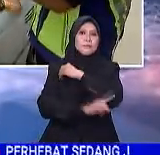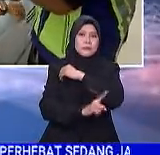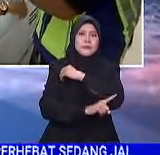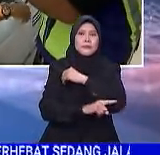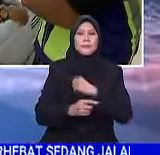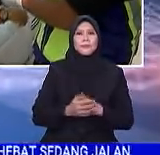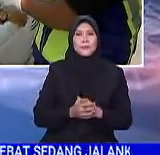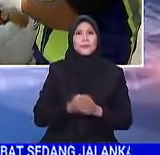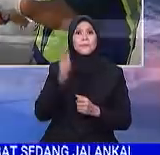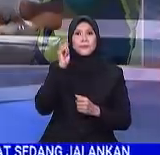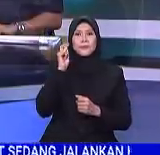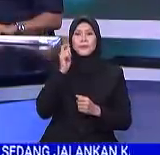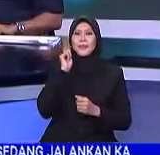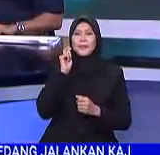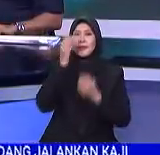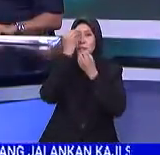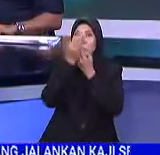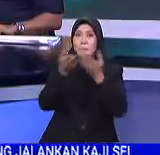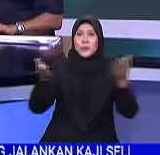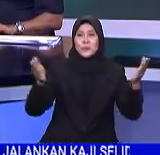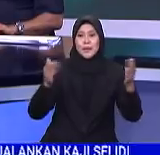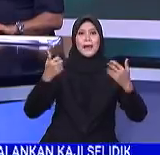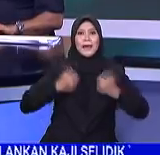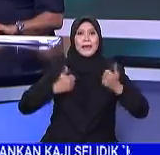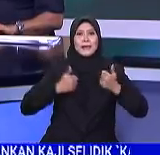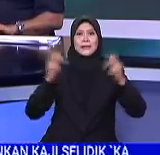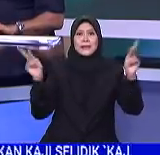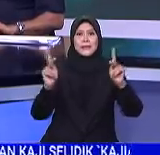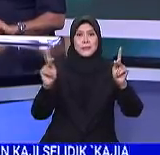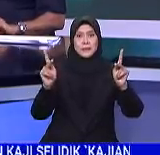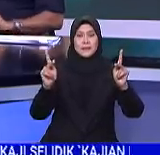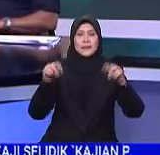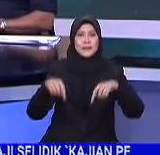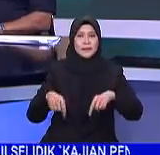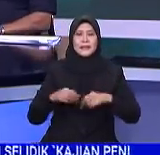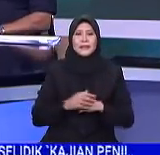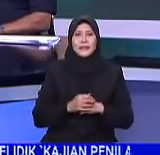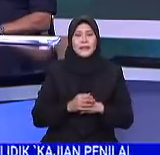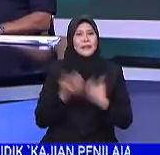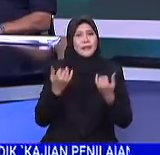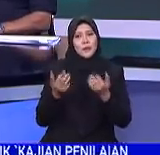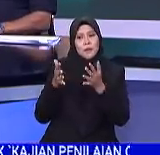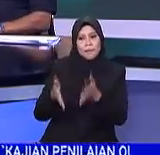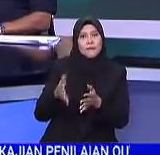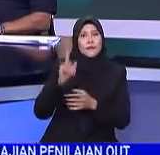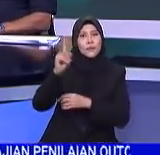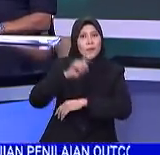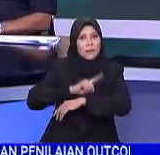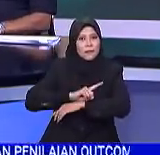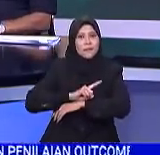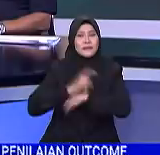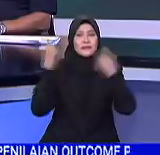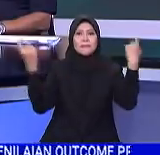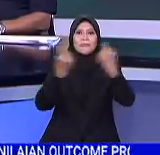diumumkan sebentar tadi oleh penyimpan Mohor Besar, raya hari Khamis ini, ya. Tuan, jadi berbaki satu hari saja lagi untuk